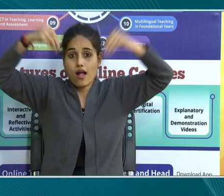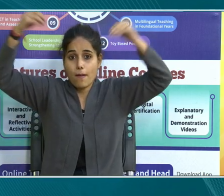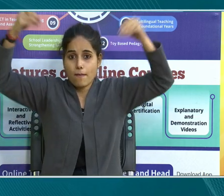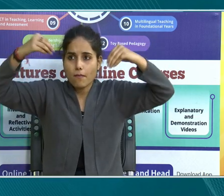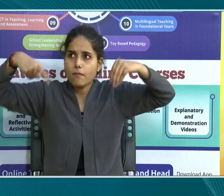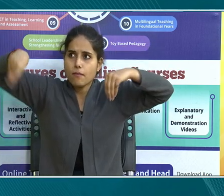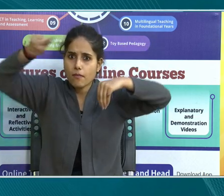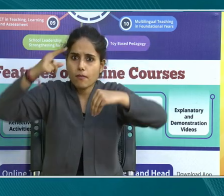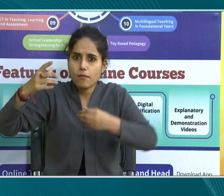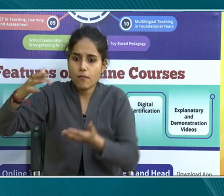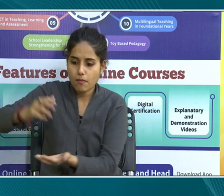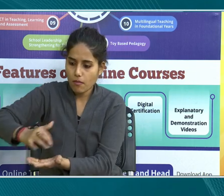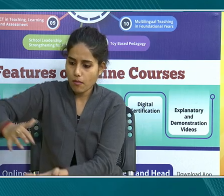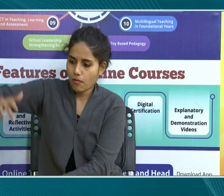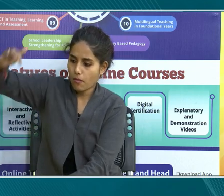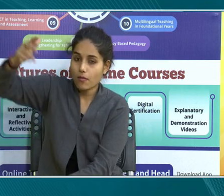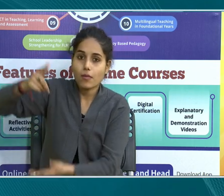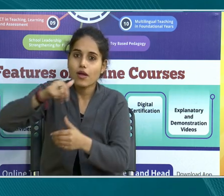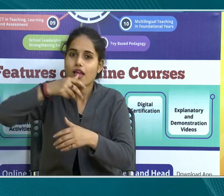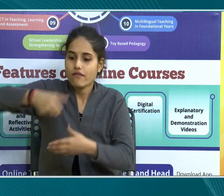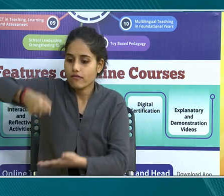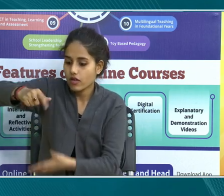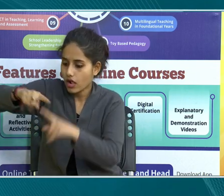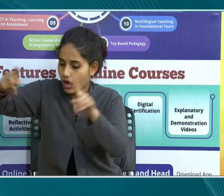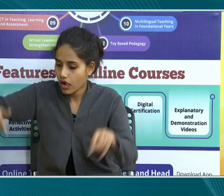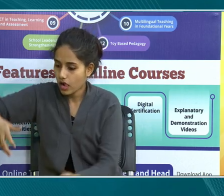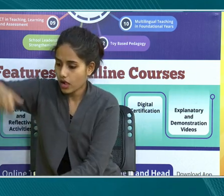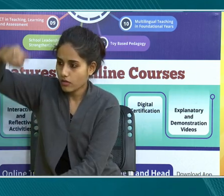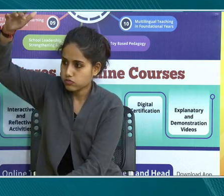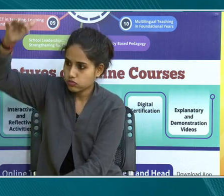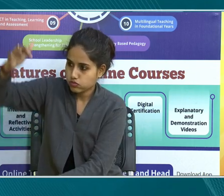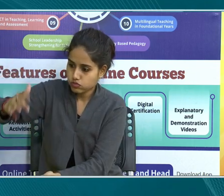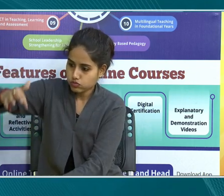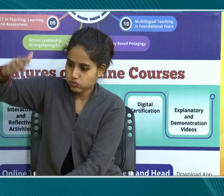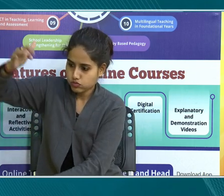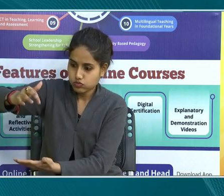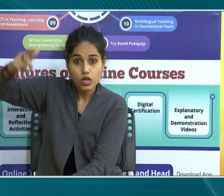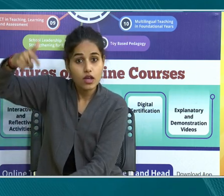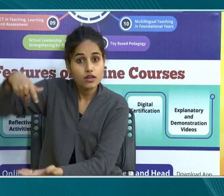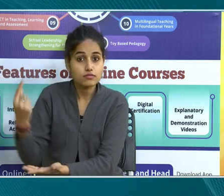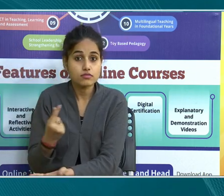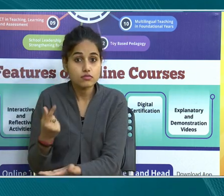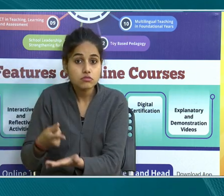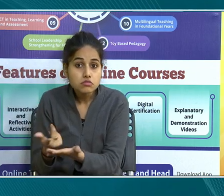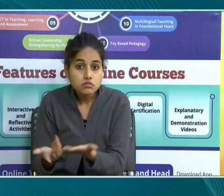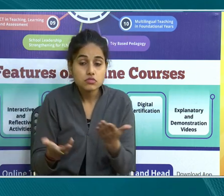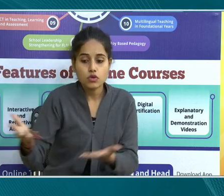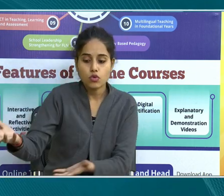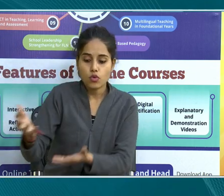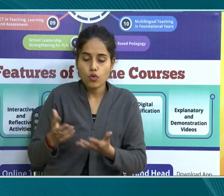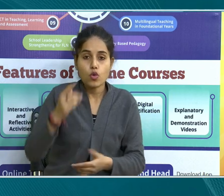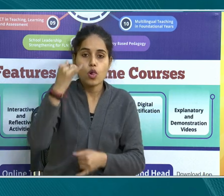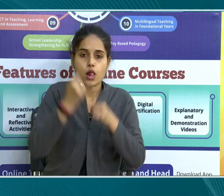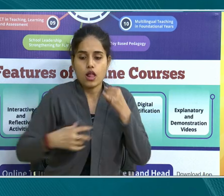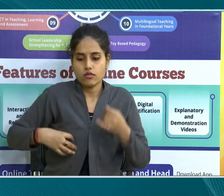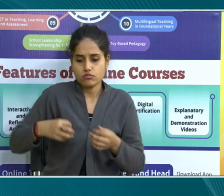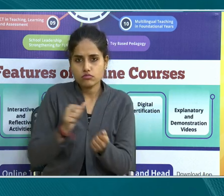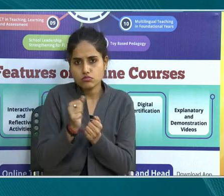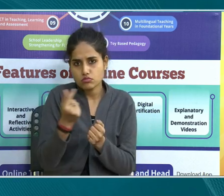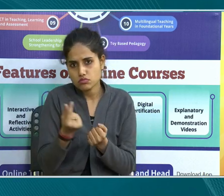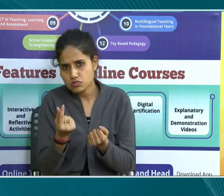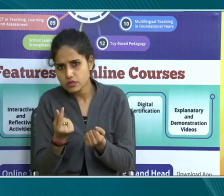ICT में आप इन सारी चीजों को YouTube के द्वारा या और Google में वीडियो के द्वारा देख सकते हैं तो मैंने